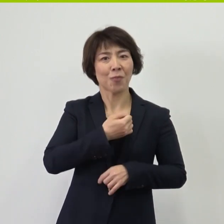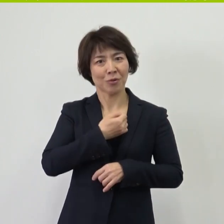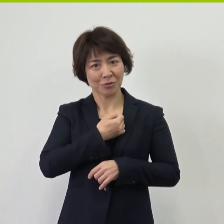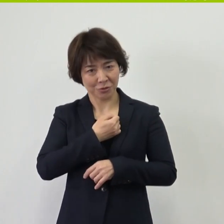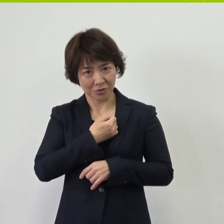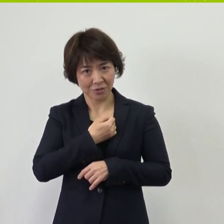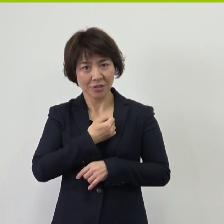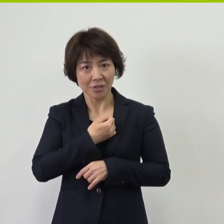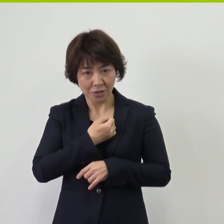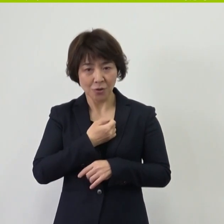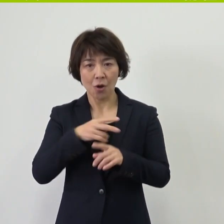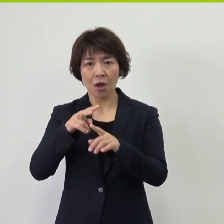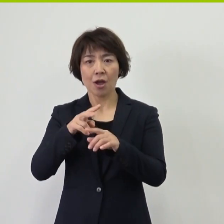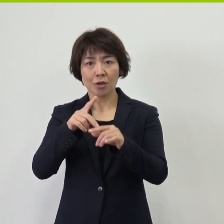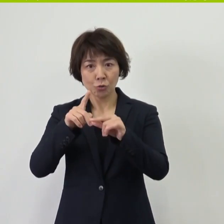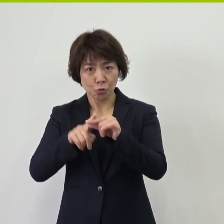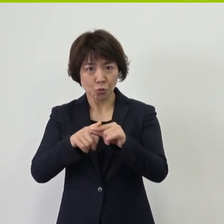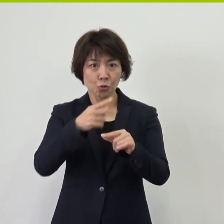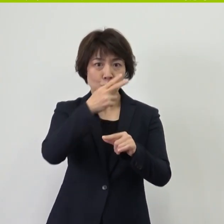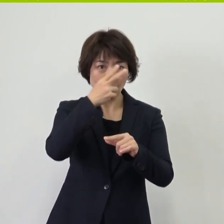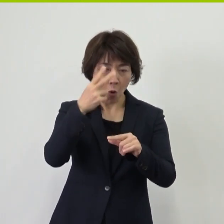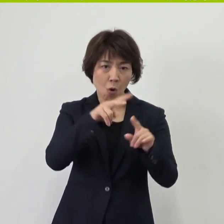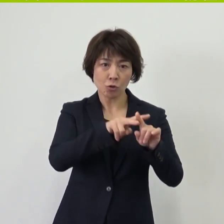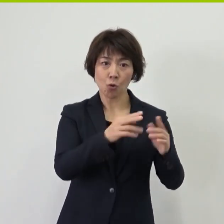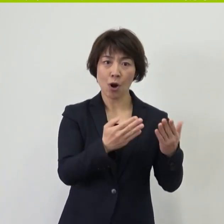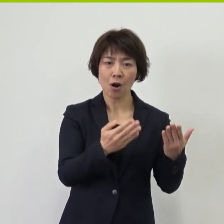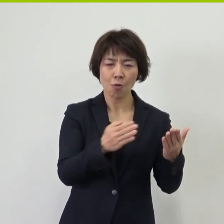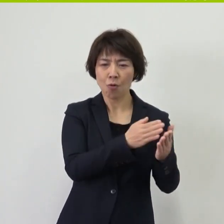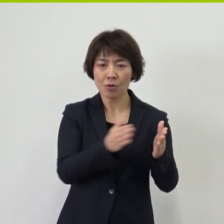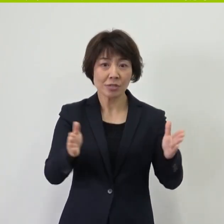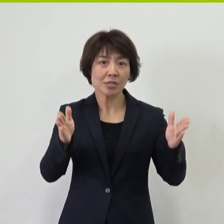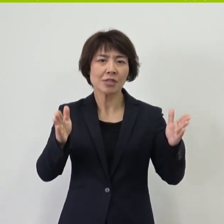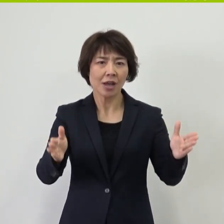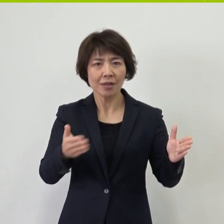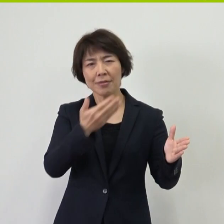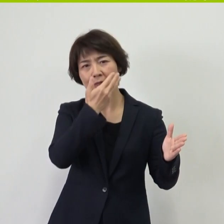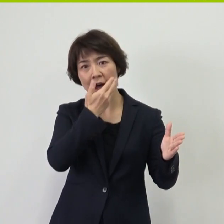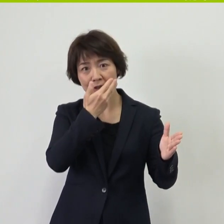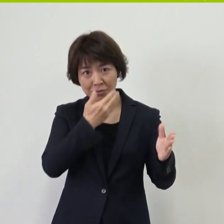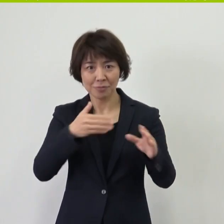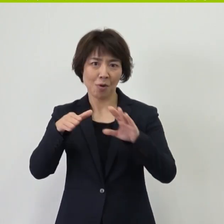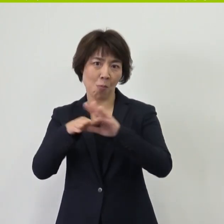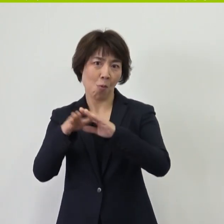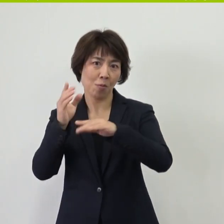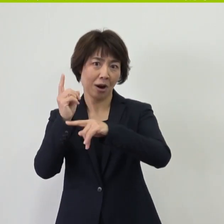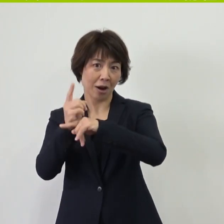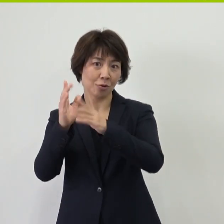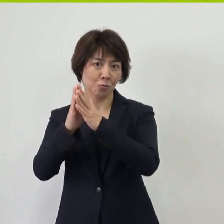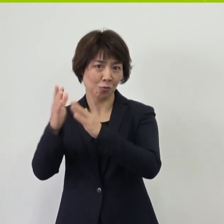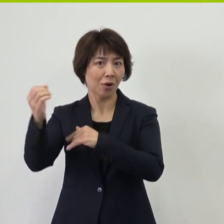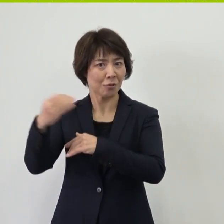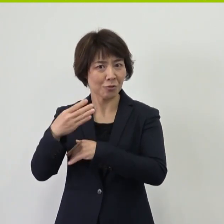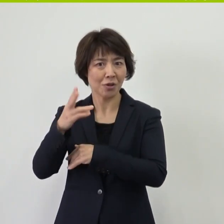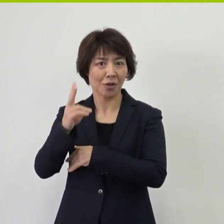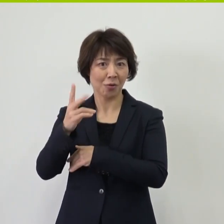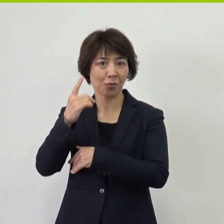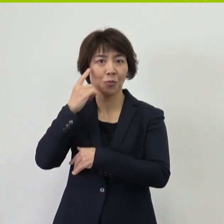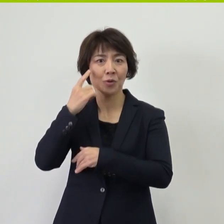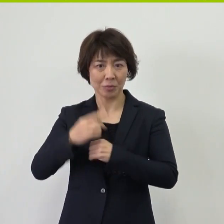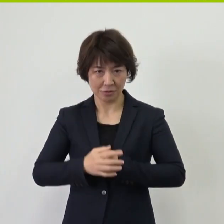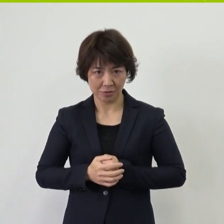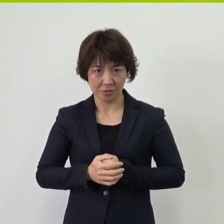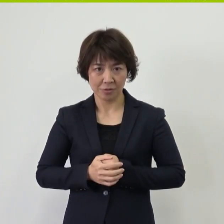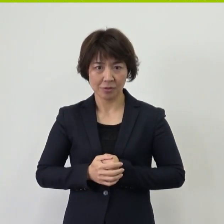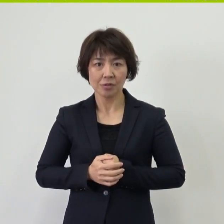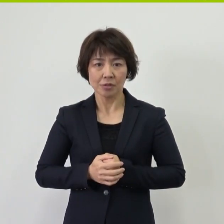ことが実はもう高校時代、中学時代、小学校と、そういう時代でも大事だよということを文部科学省さんも言われているのだろうなと思っています